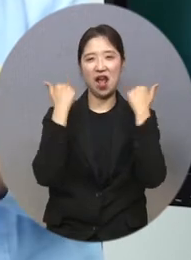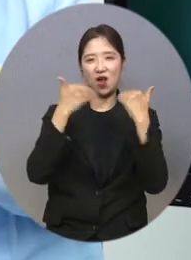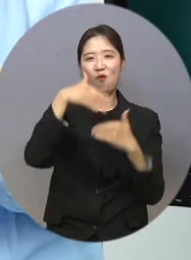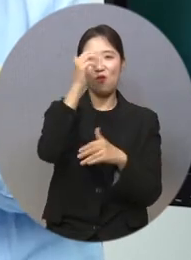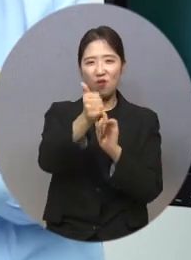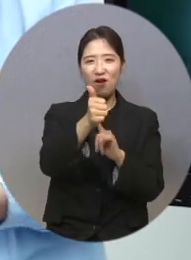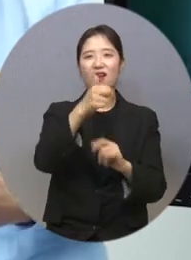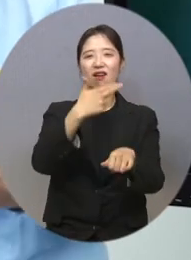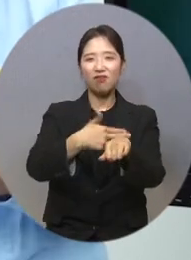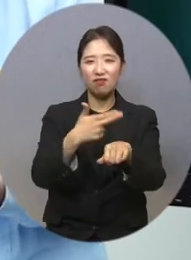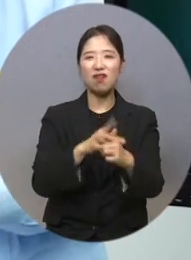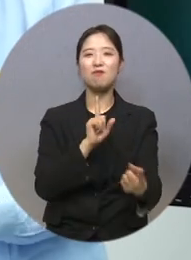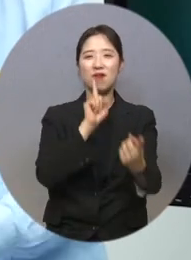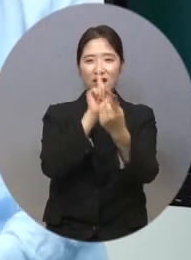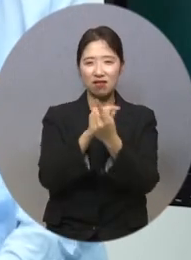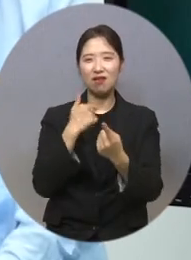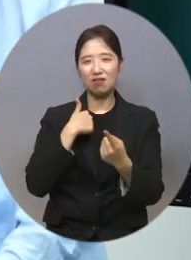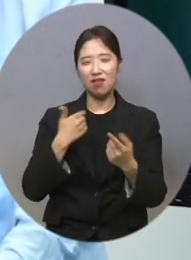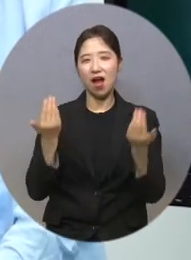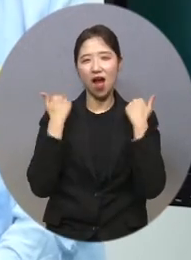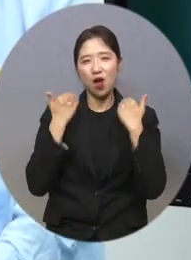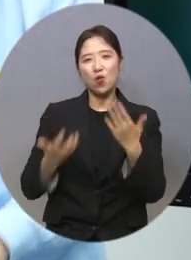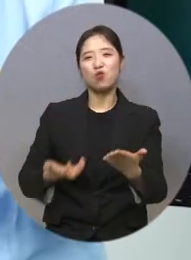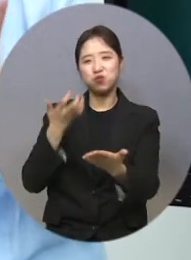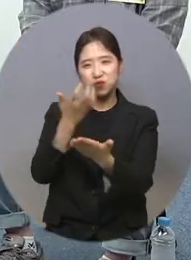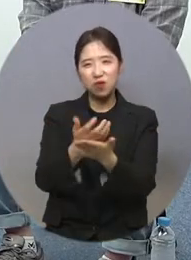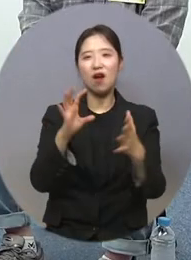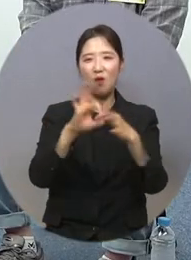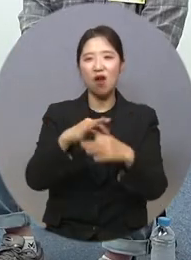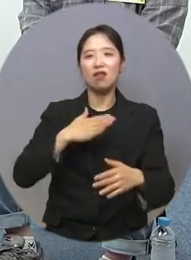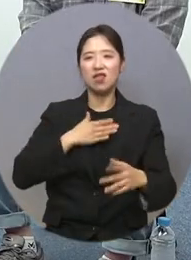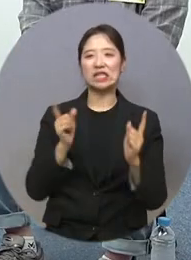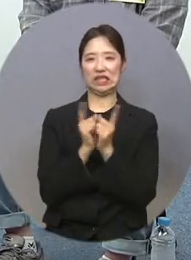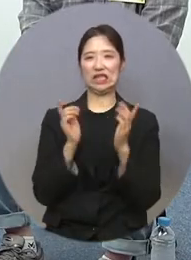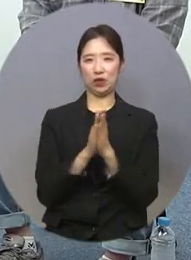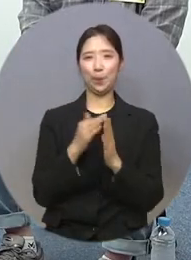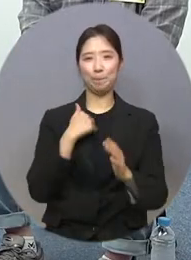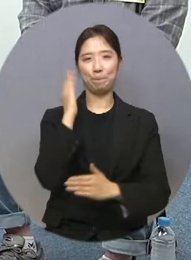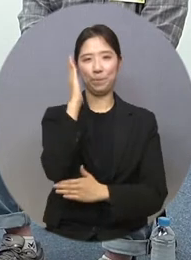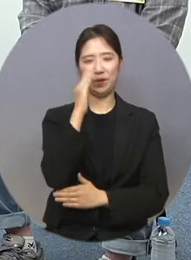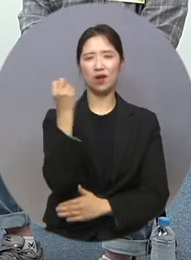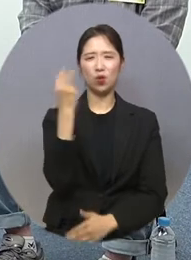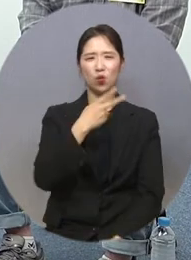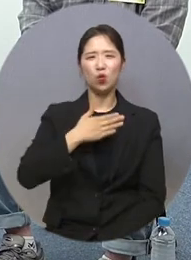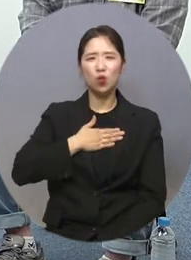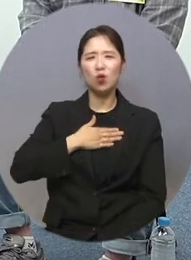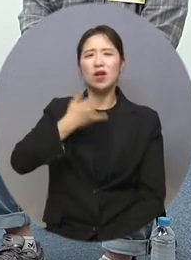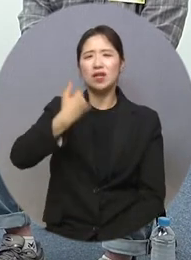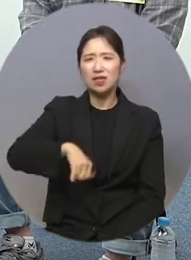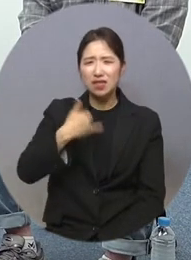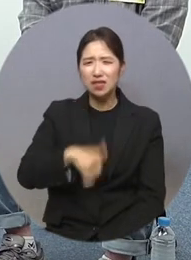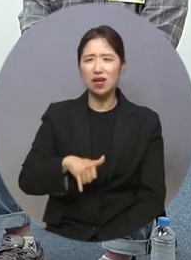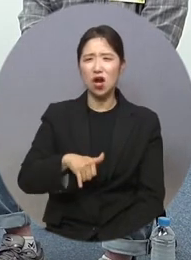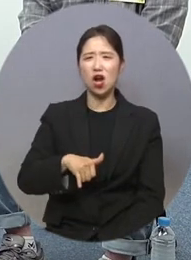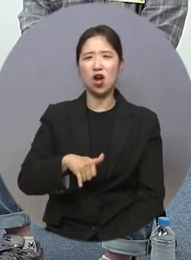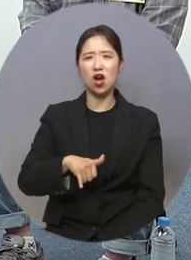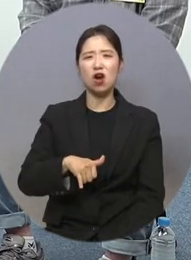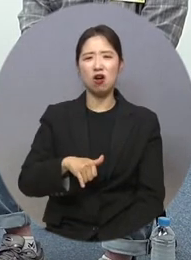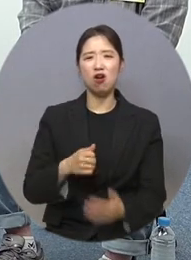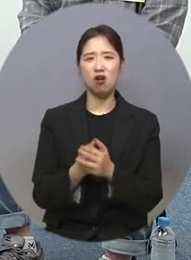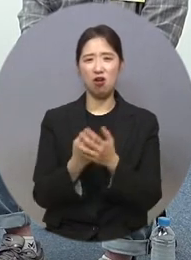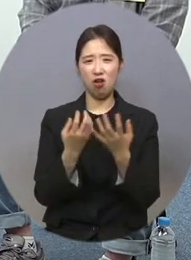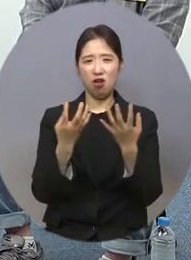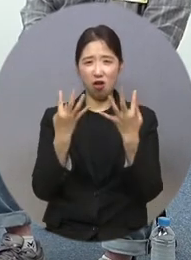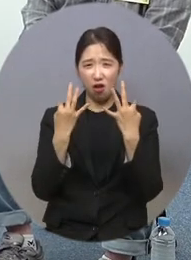만나서 전학에 관련된 그 이야기를 제가 하고 또 우리는 이제 자녀가 그렇게 많으니까 집에 이사를